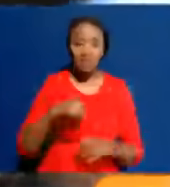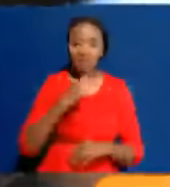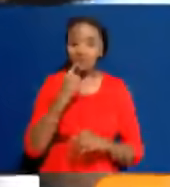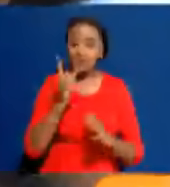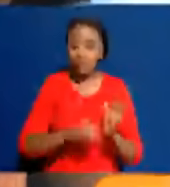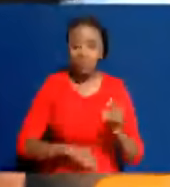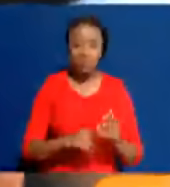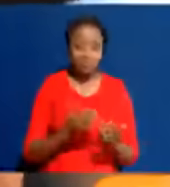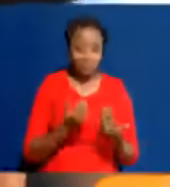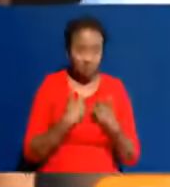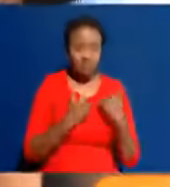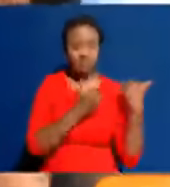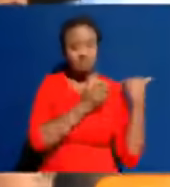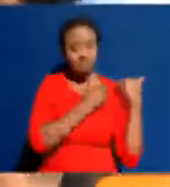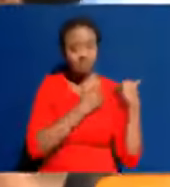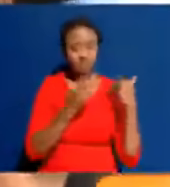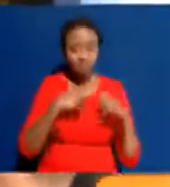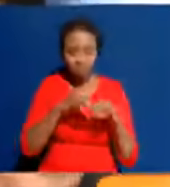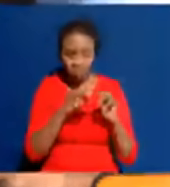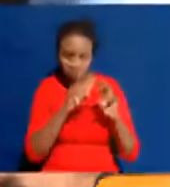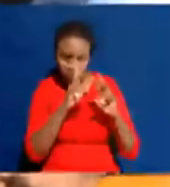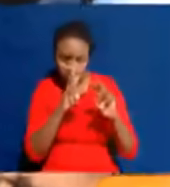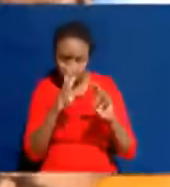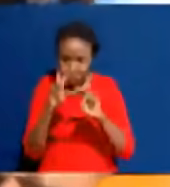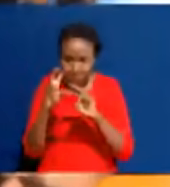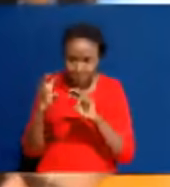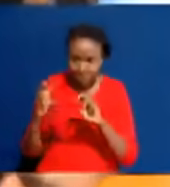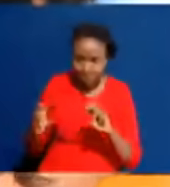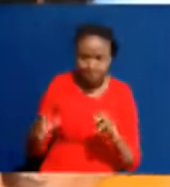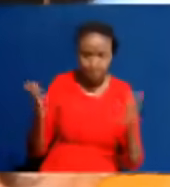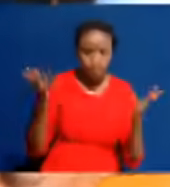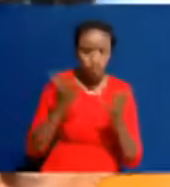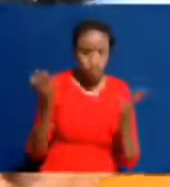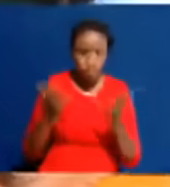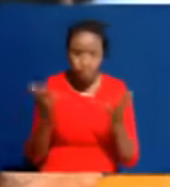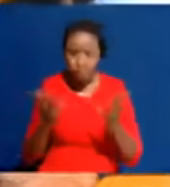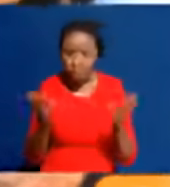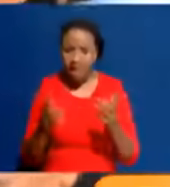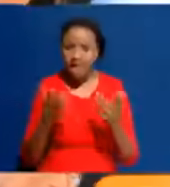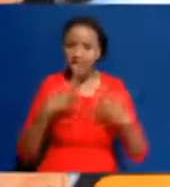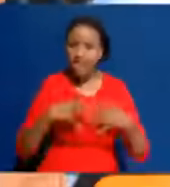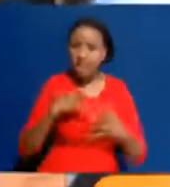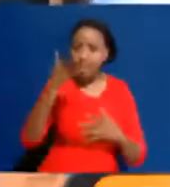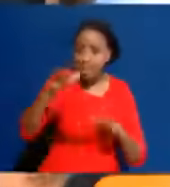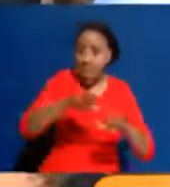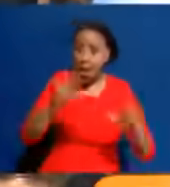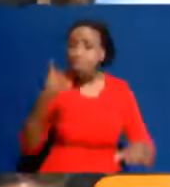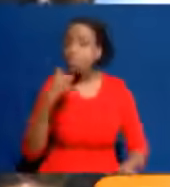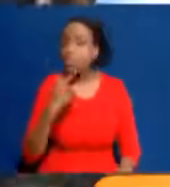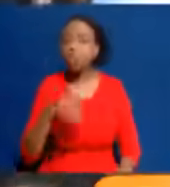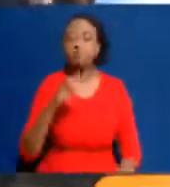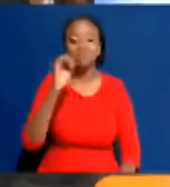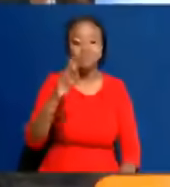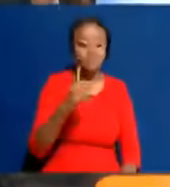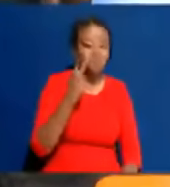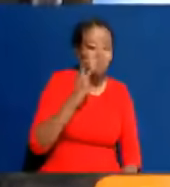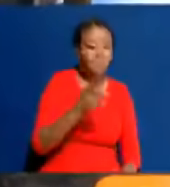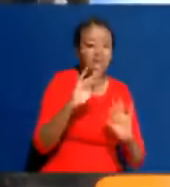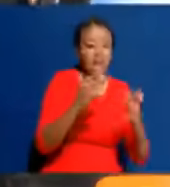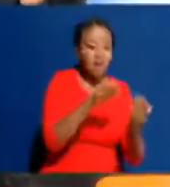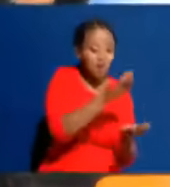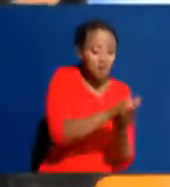jukumu, tunafanya mapping wale walioko pale, tunaangalia njia kuongea na financial institutions.